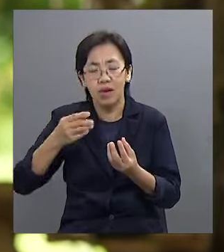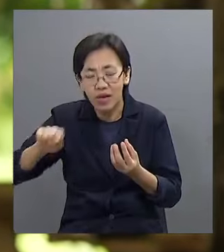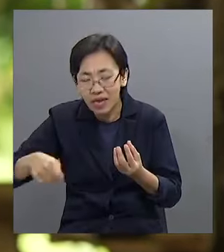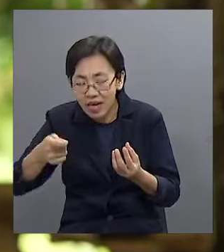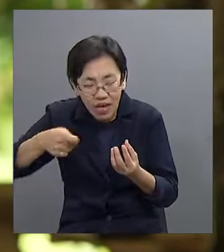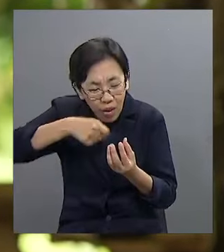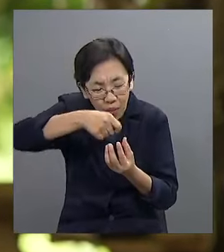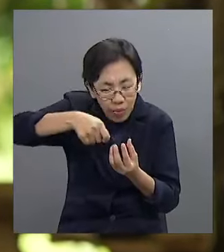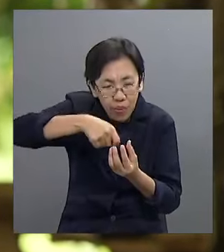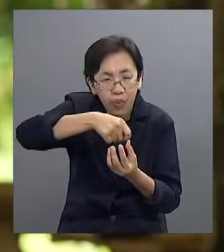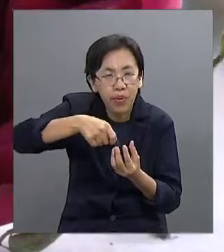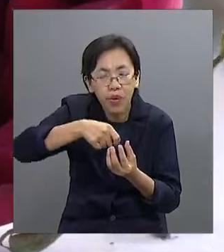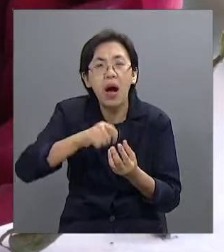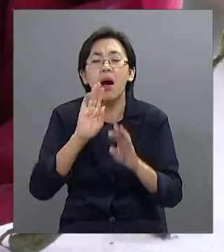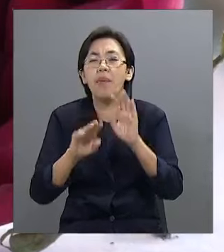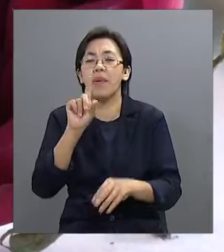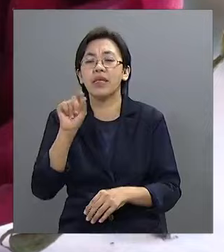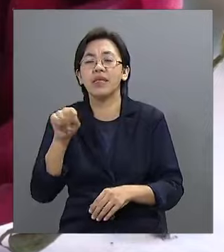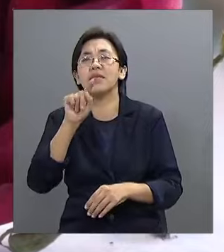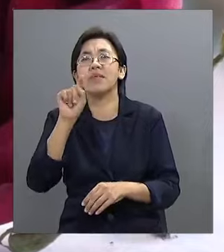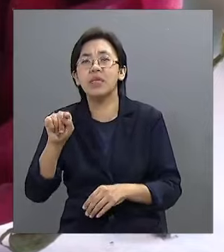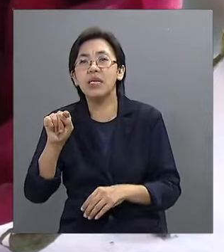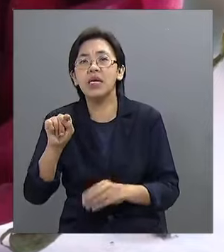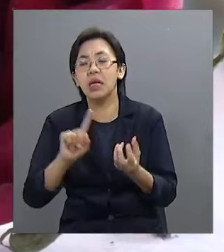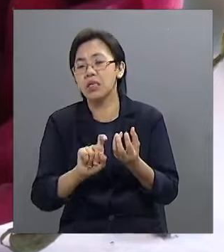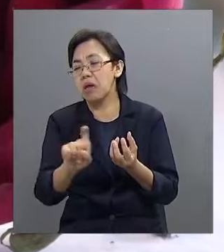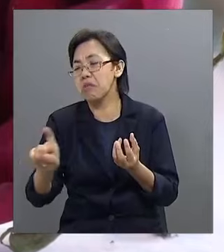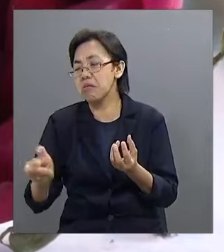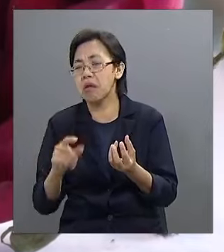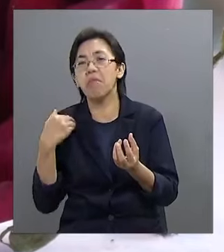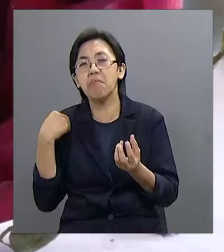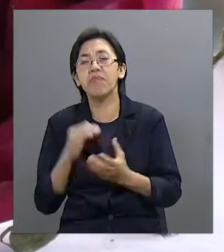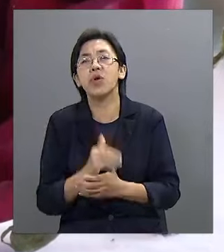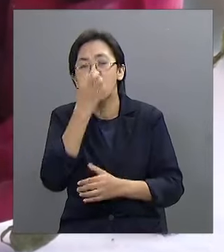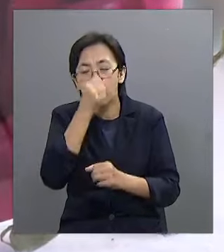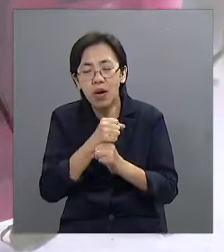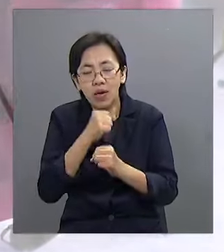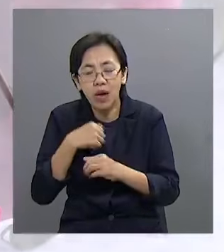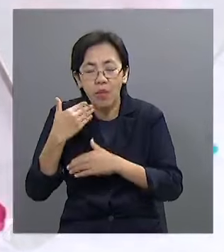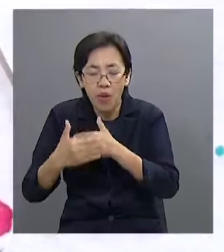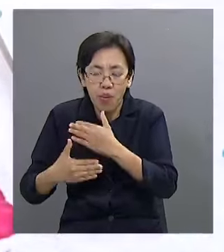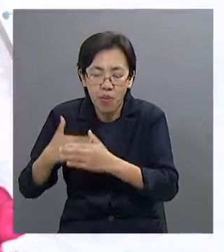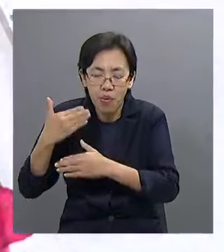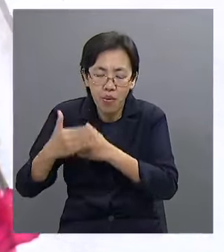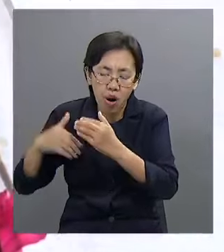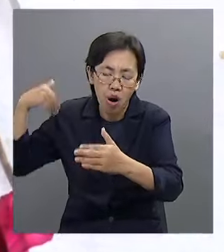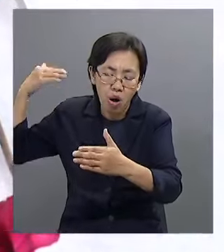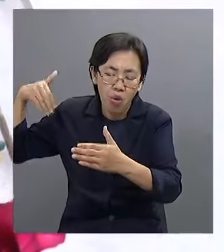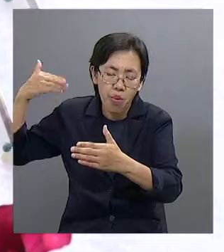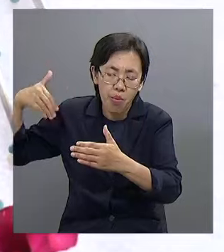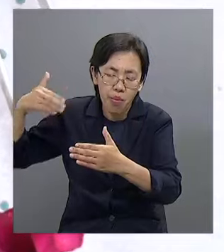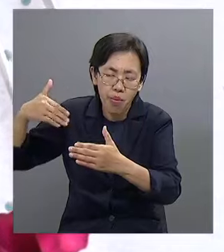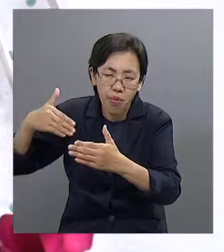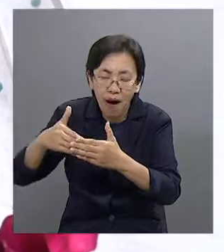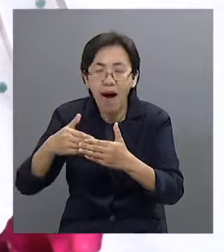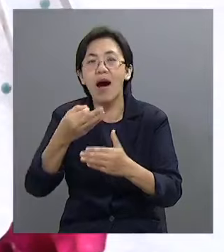ณ 20%นอกนั้นจะเสียหมด แต่ว่าเราจะลองผิดลองถูกเองแต่วันนี้มันสามารถทำให้เราแบบสร้างอาชีพอีกอย่างหนึ่ง